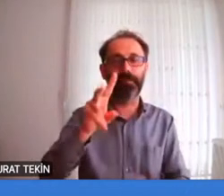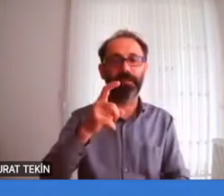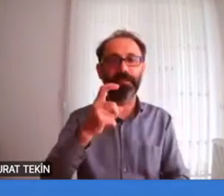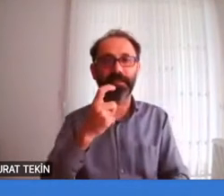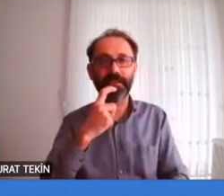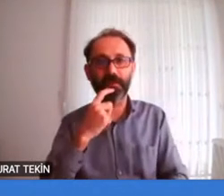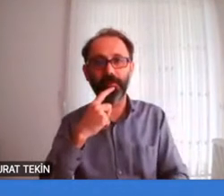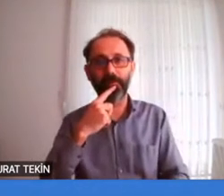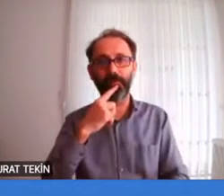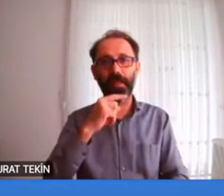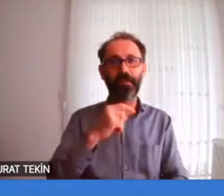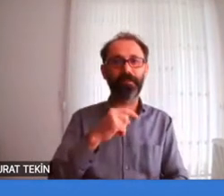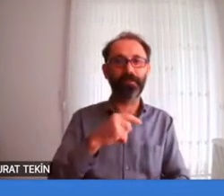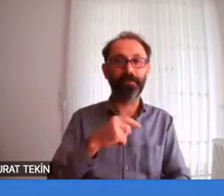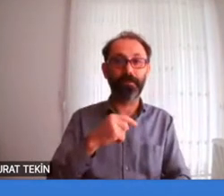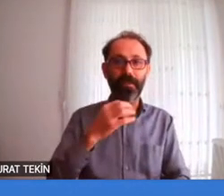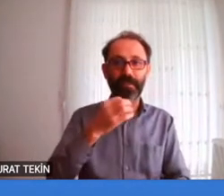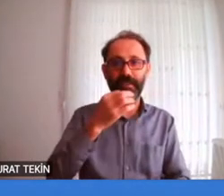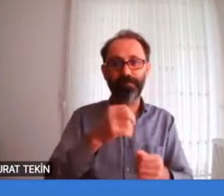Denizli'de yaşıyorum.